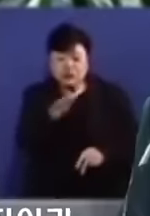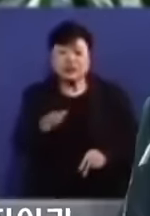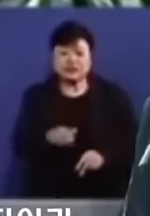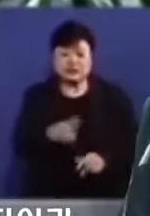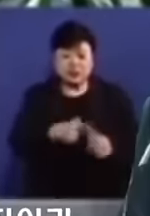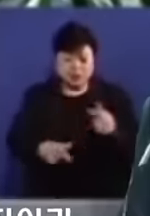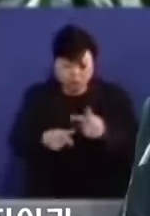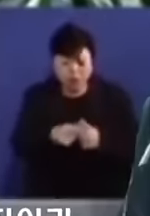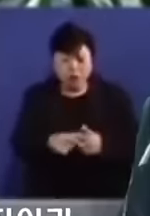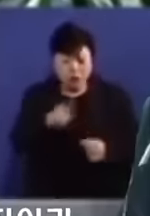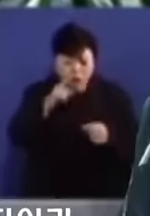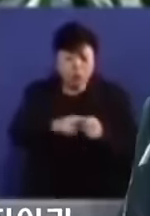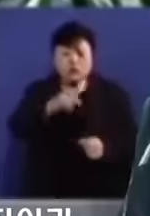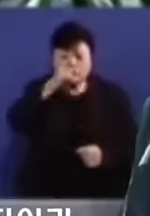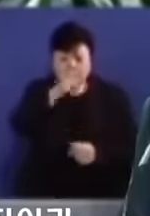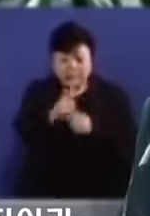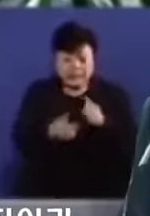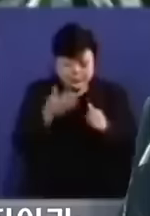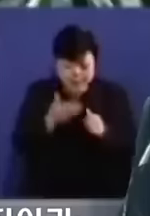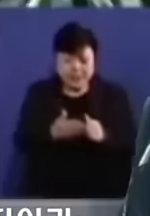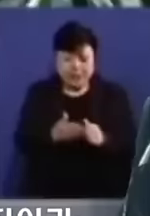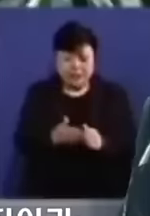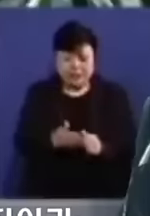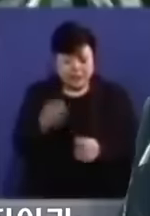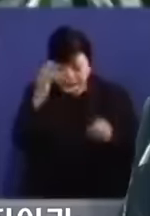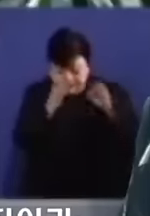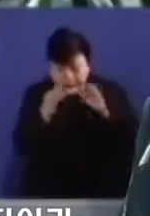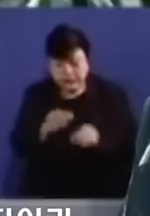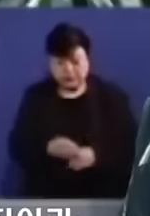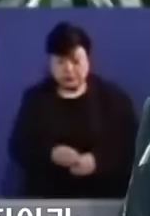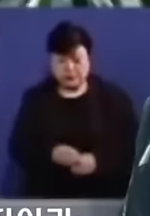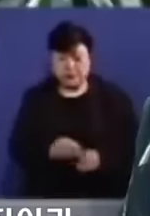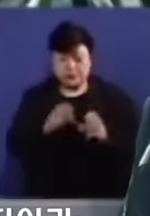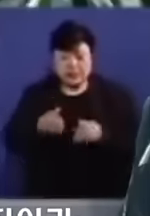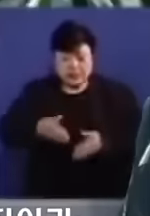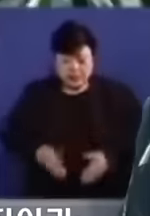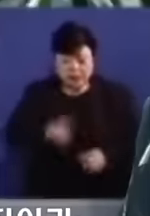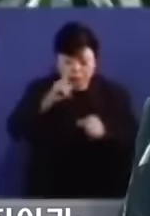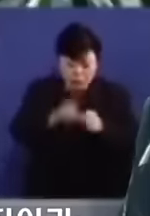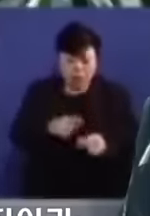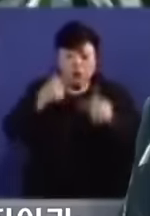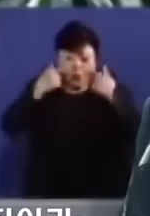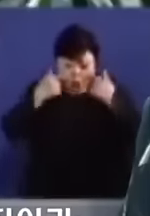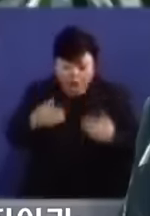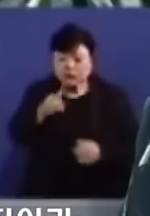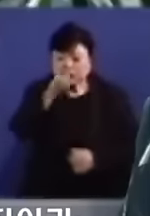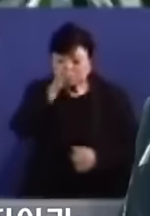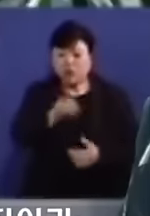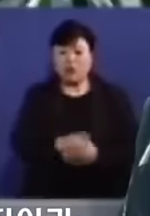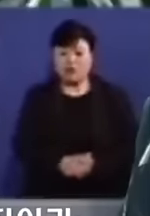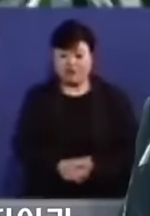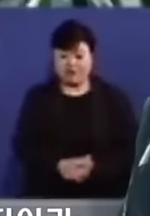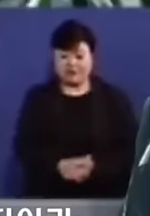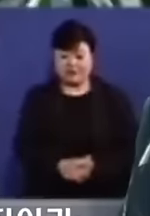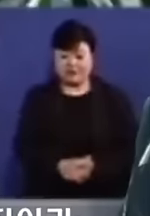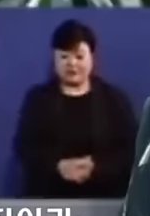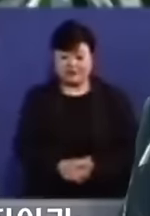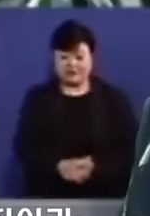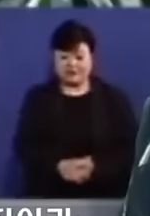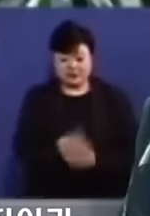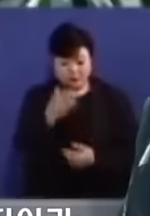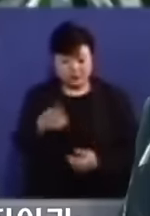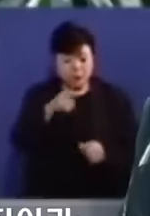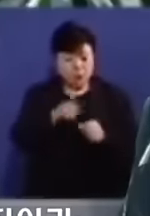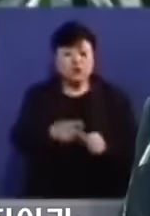필요 없이 하나님 앞에 찾으면 이 세상에 태어난 목적이 있다는 것입니다.